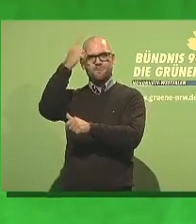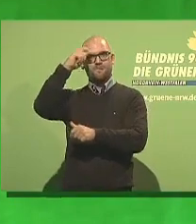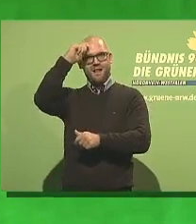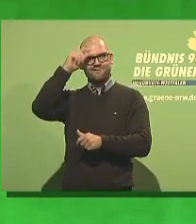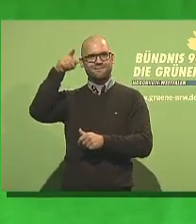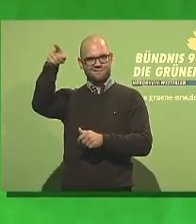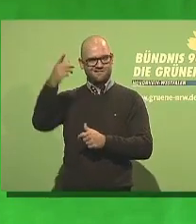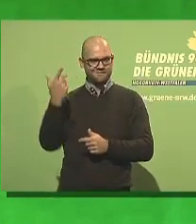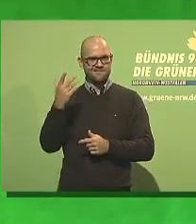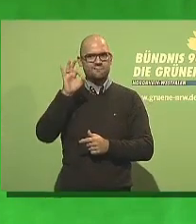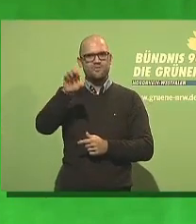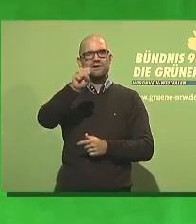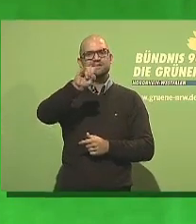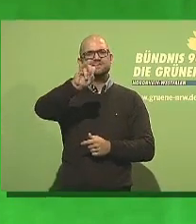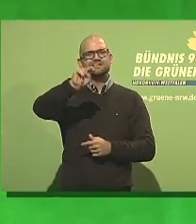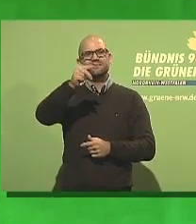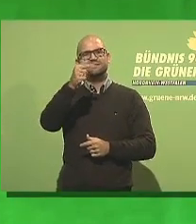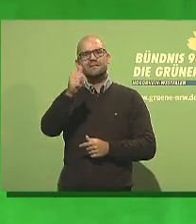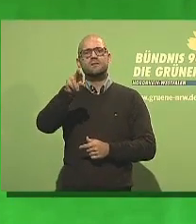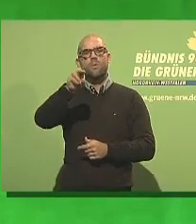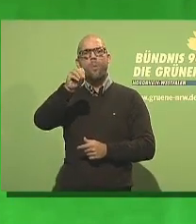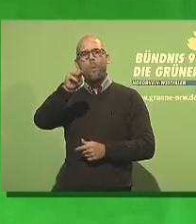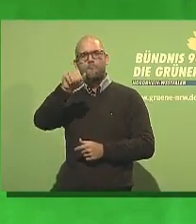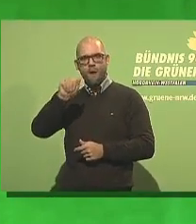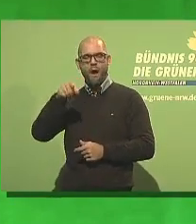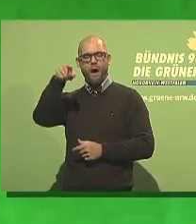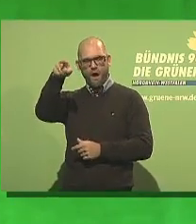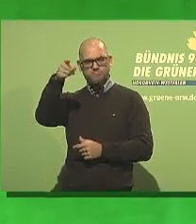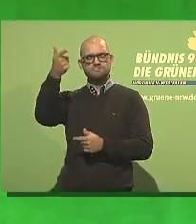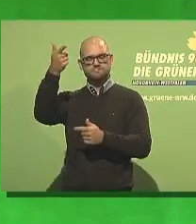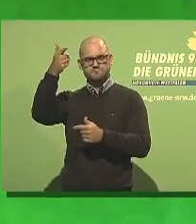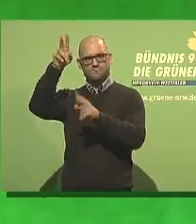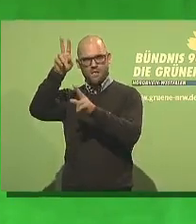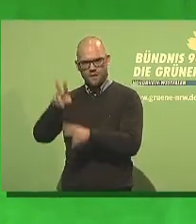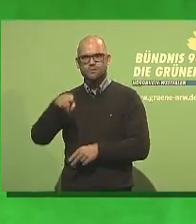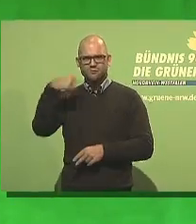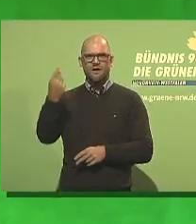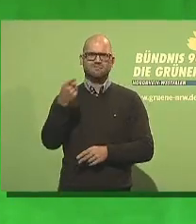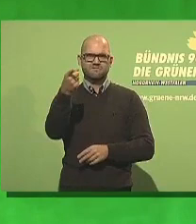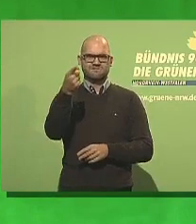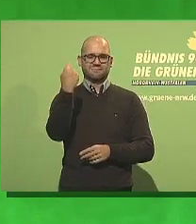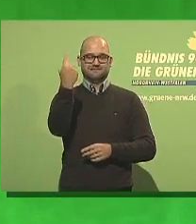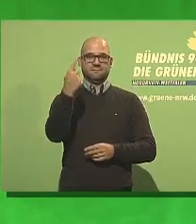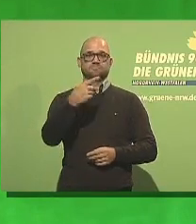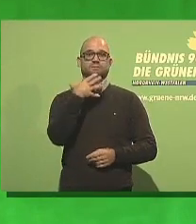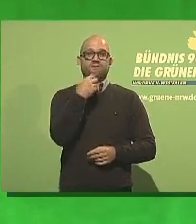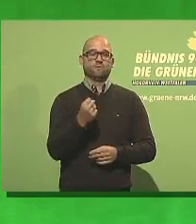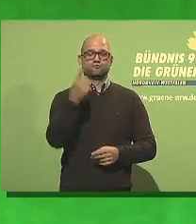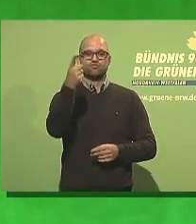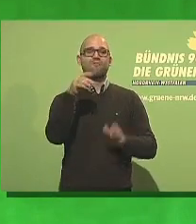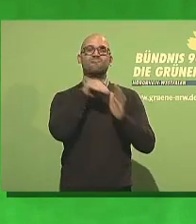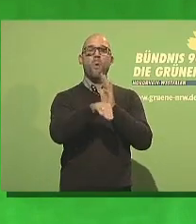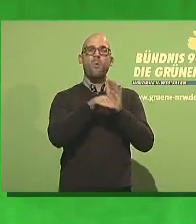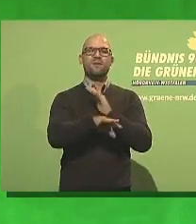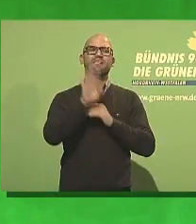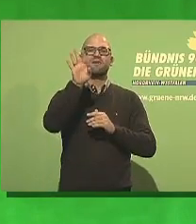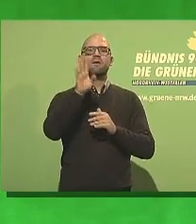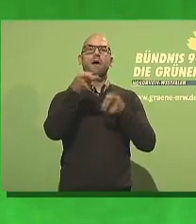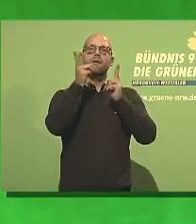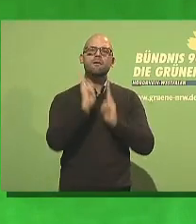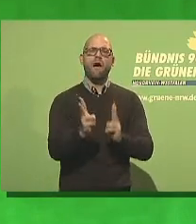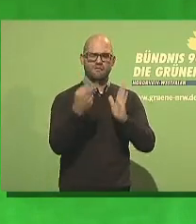er gleichzeitig die Leistungen für Roma-Flüchtlinge aus Mazedonien und Serbien zu kürzen. Das ist